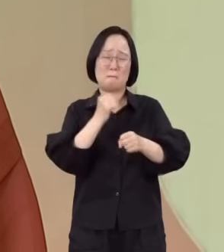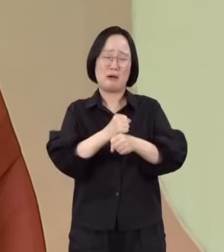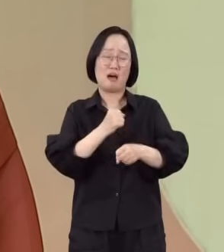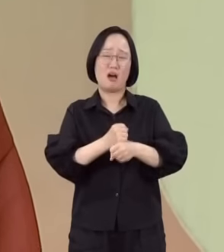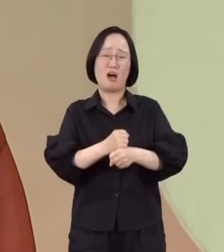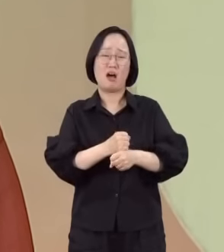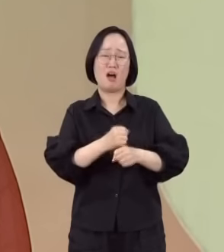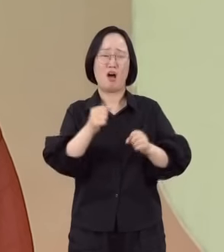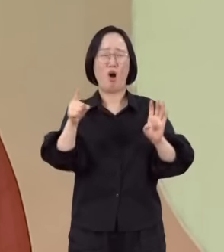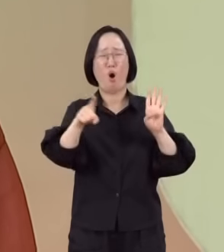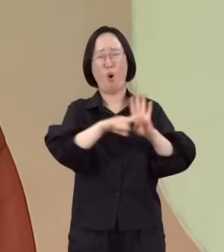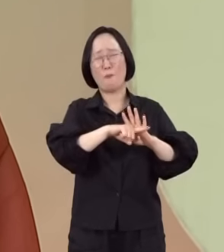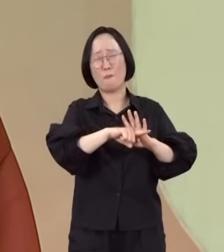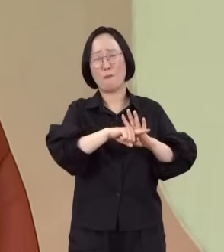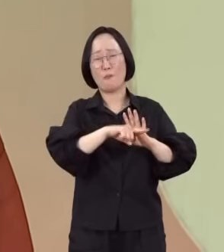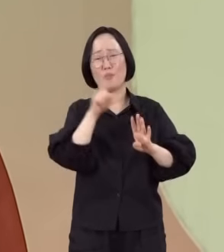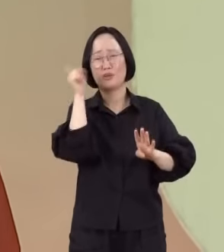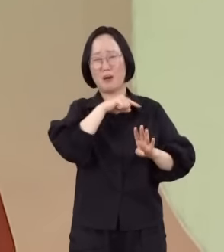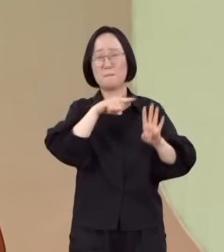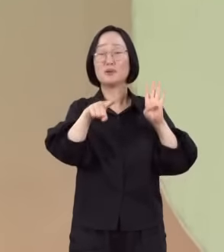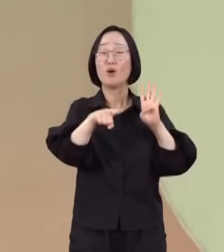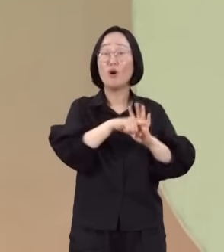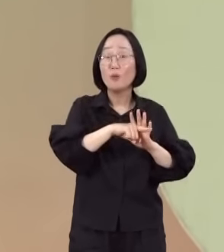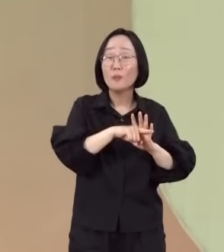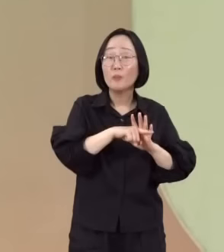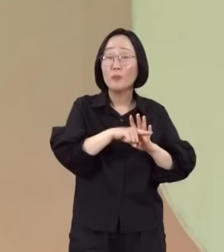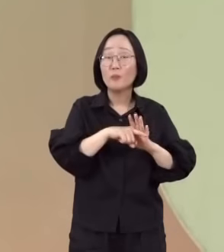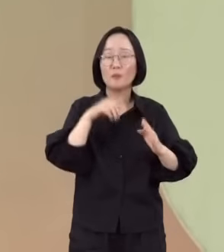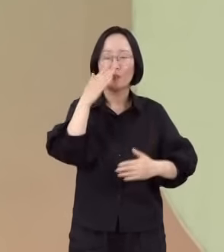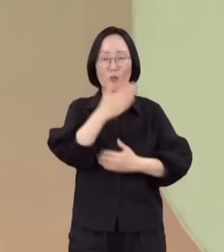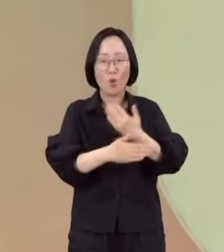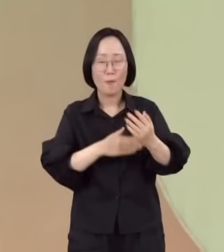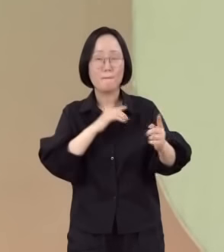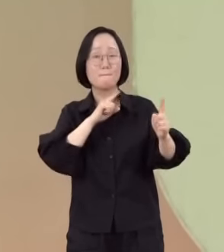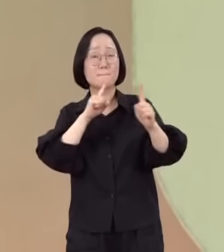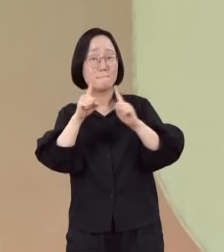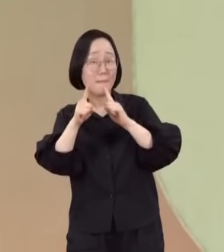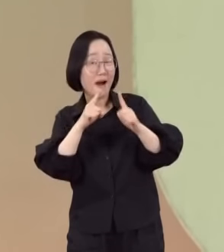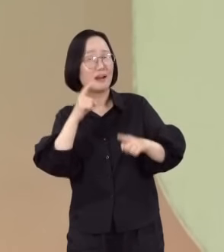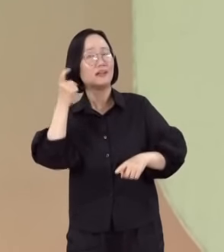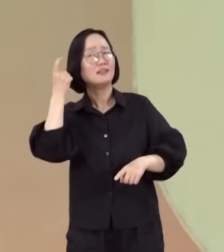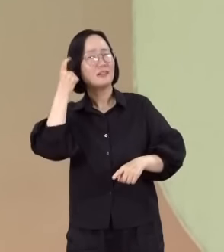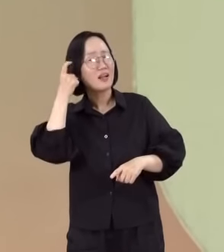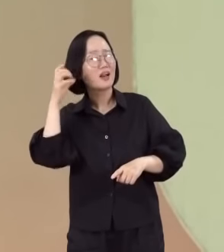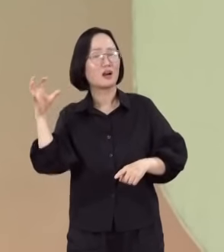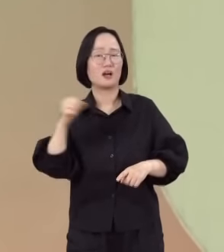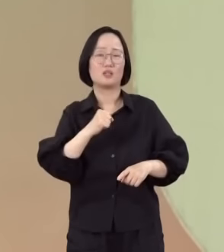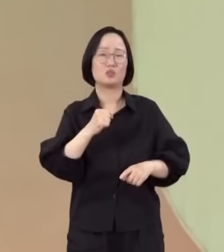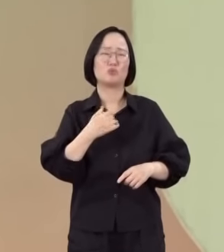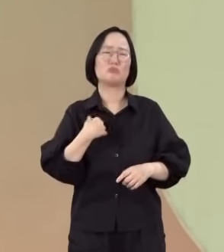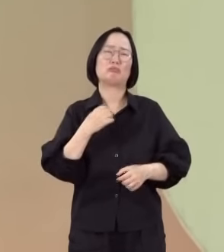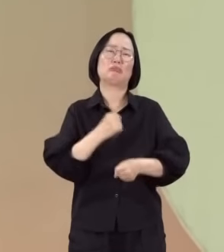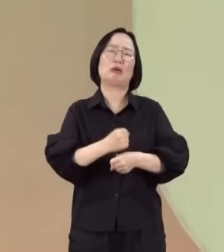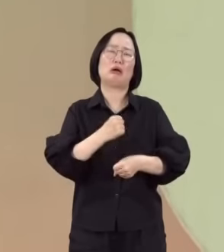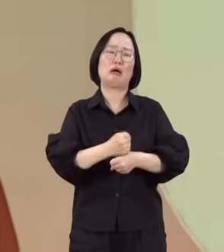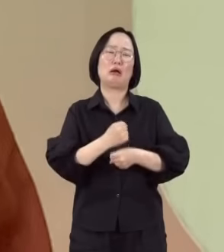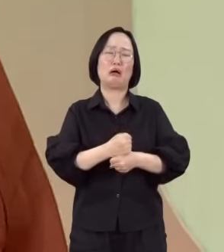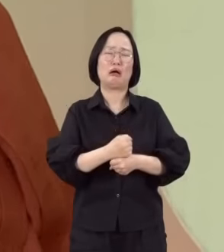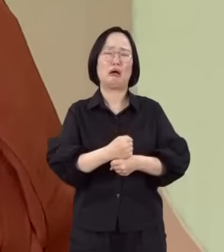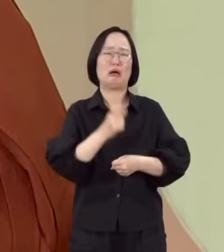많습니까 저도 제가 지은이 수많은 몸과 말과 생각으로 지은 저의이 업보를 생각하면